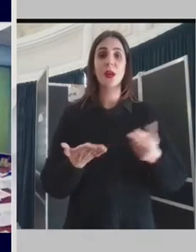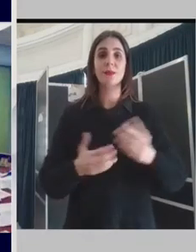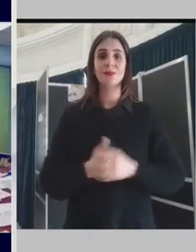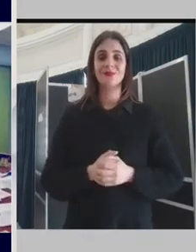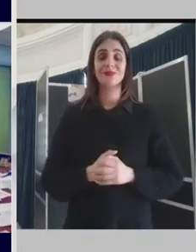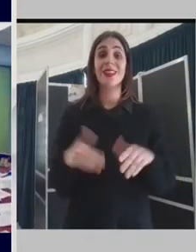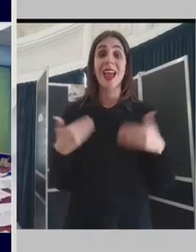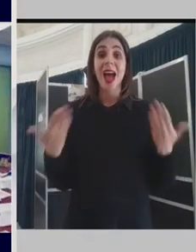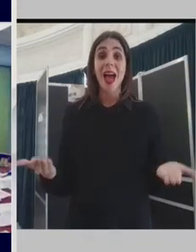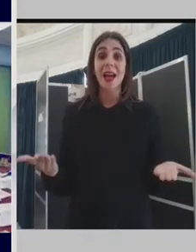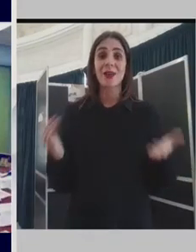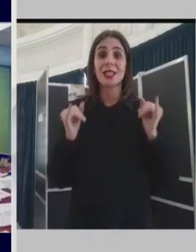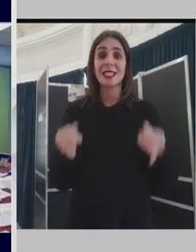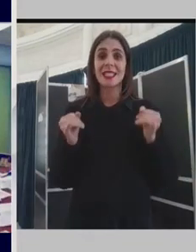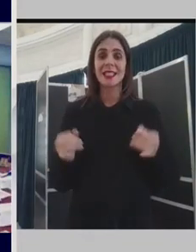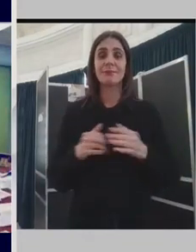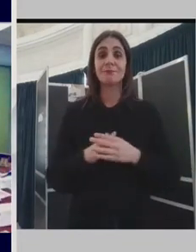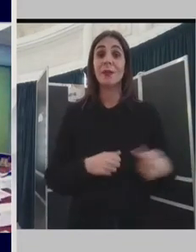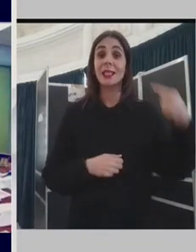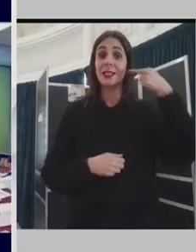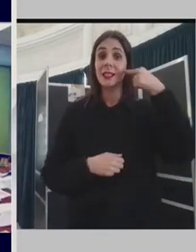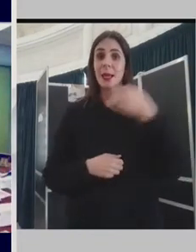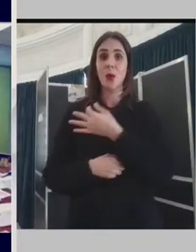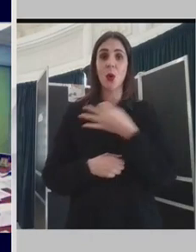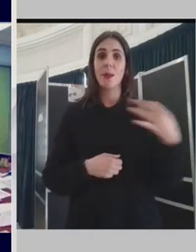Eccoci, ci siamo. Perfetto, la sentiamo bene. Prego.